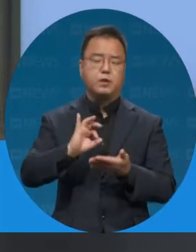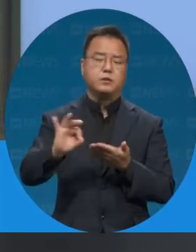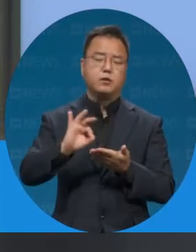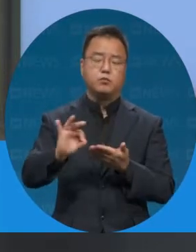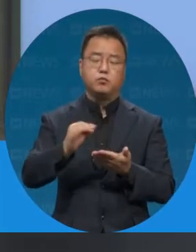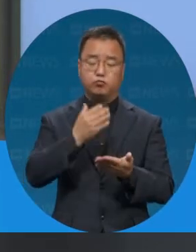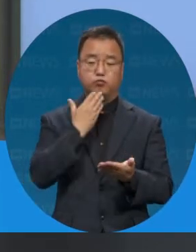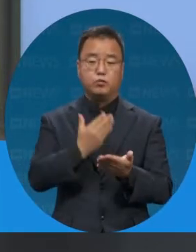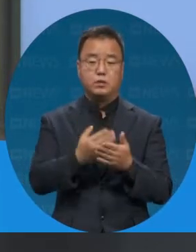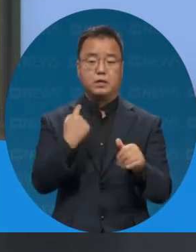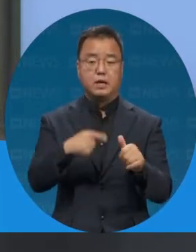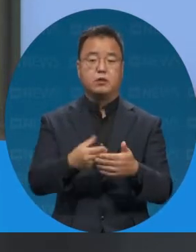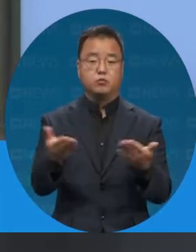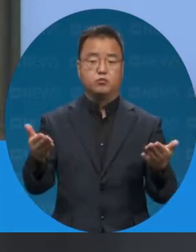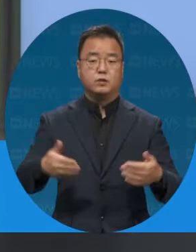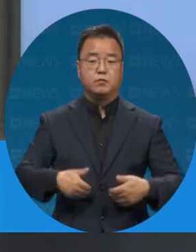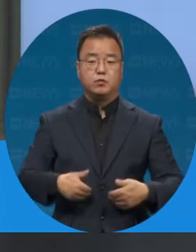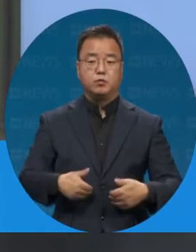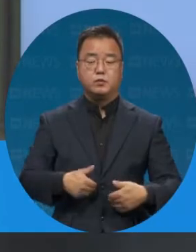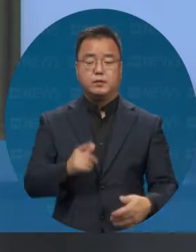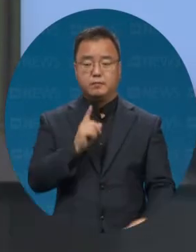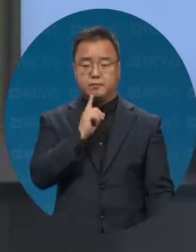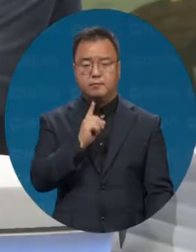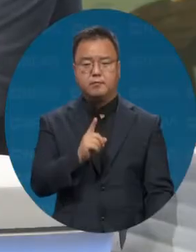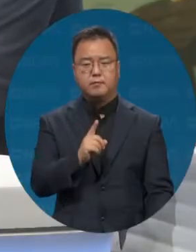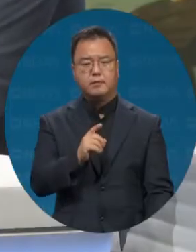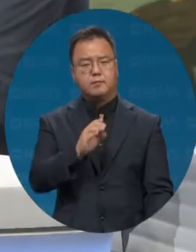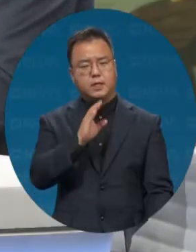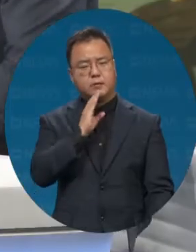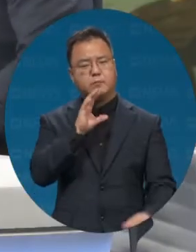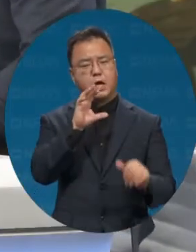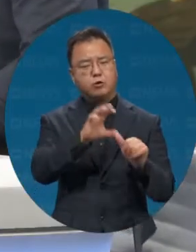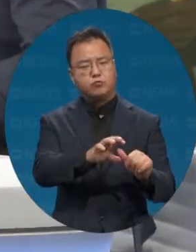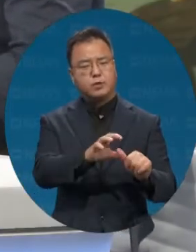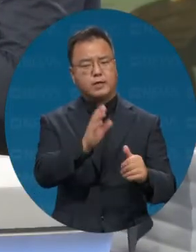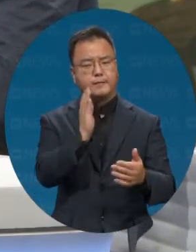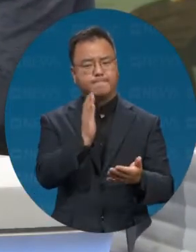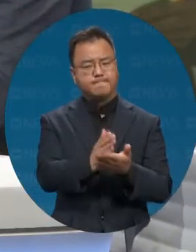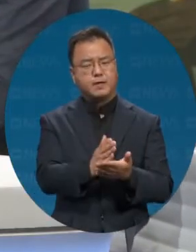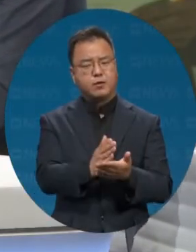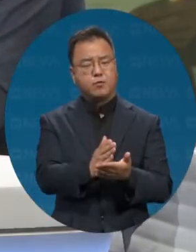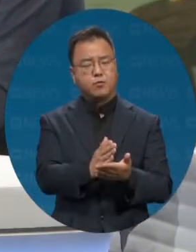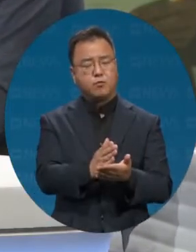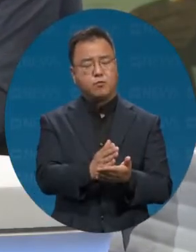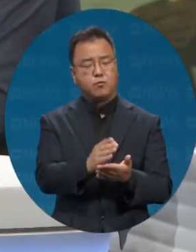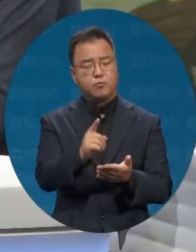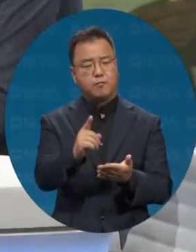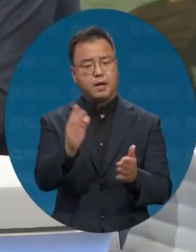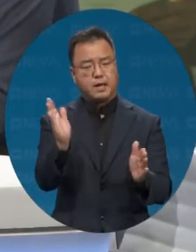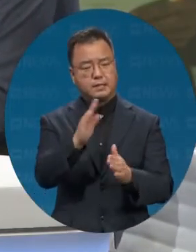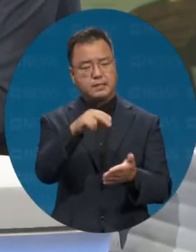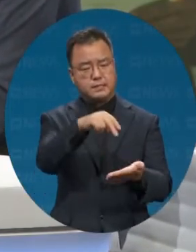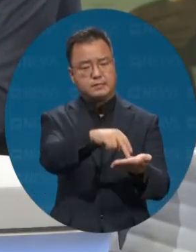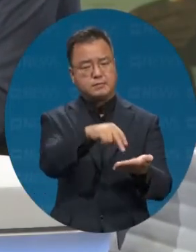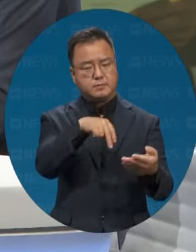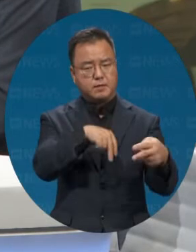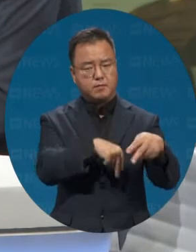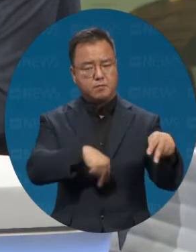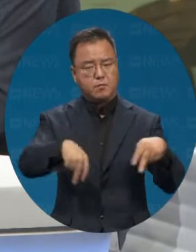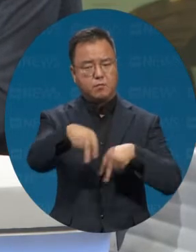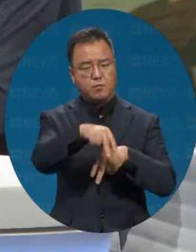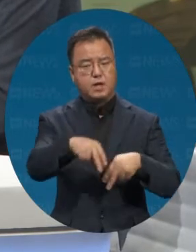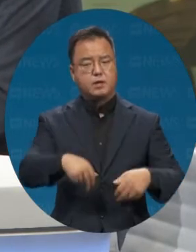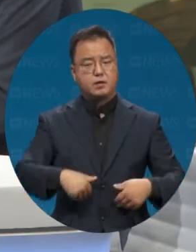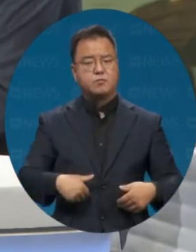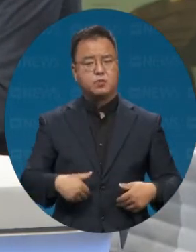중요하다 고 조언했습니다 4 일단은 주제를 하기보다는 학생들의 입장에서 좀더 한번 생각을 해보고 돌이켜 보면 좋겠다는